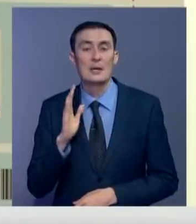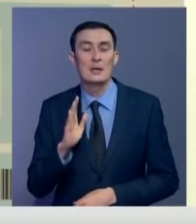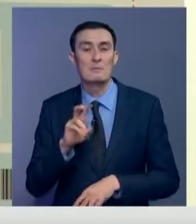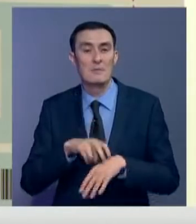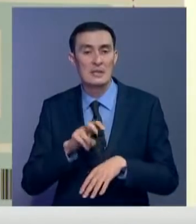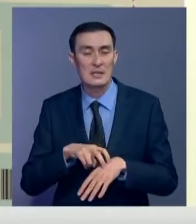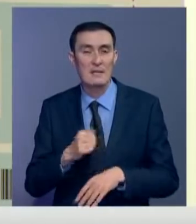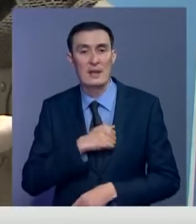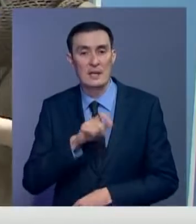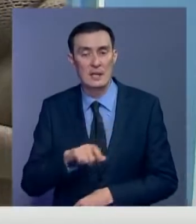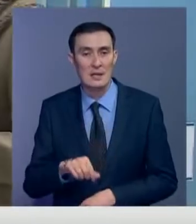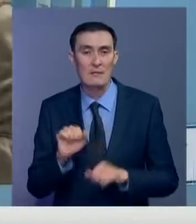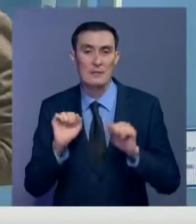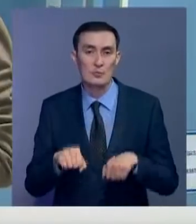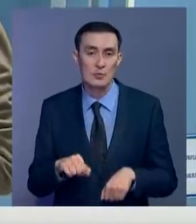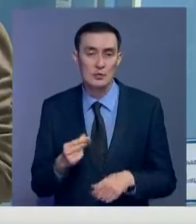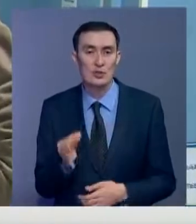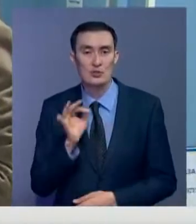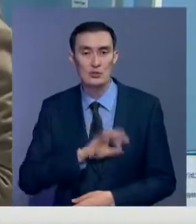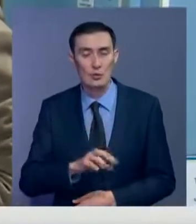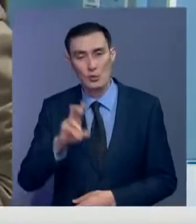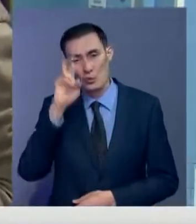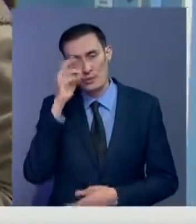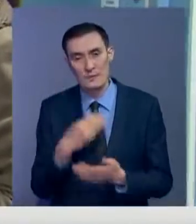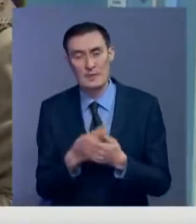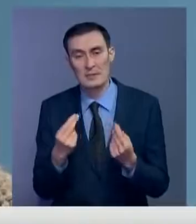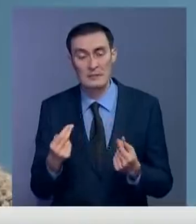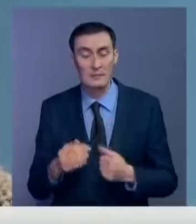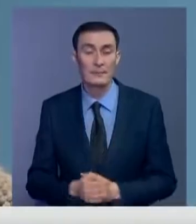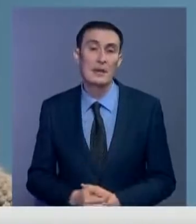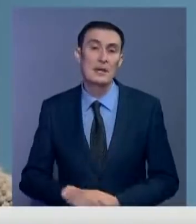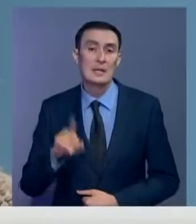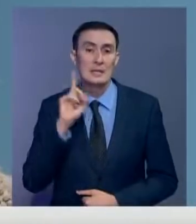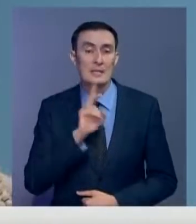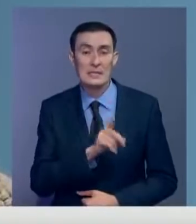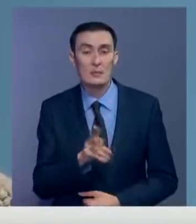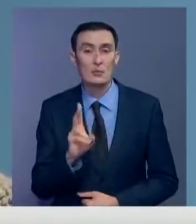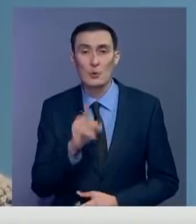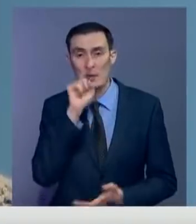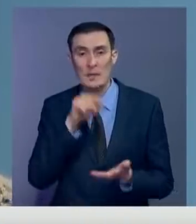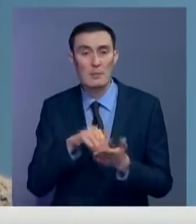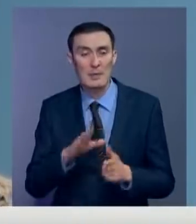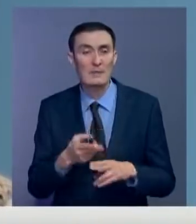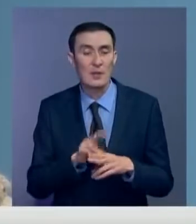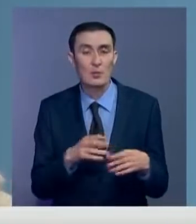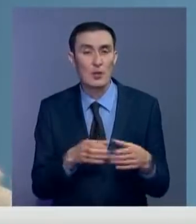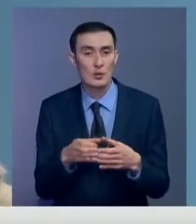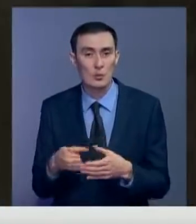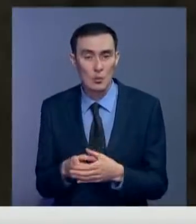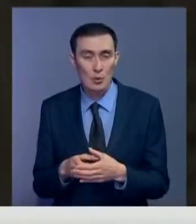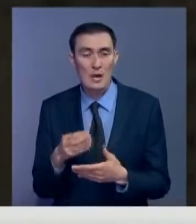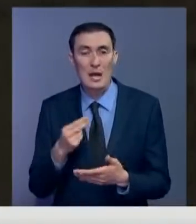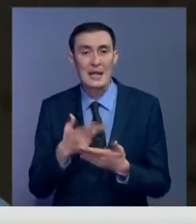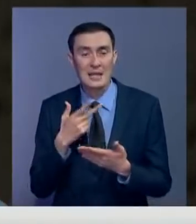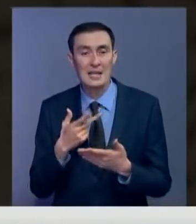ОСМС, медиков и военных, возможно, за счет госфинансирования. Тем, кто не попадает ни в одну из категорий,